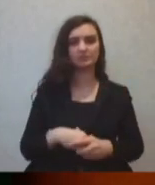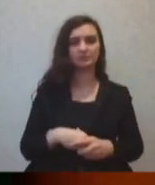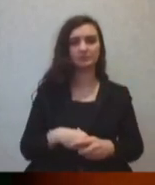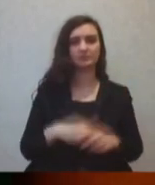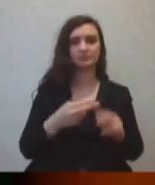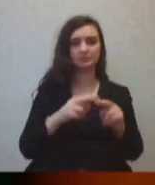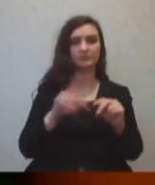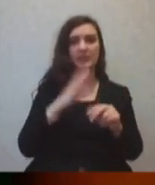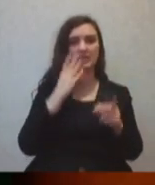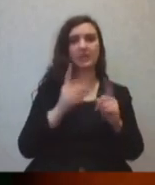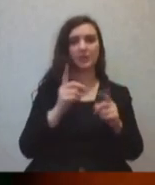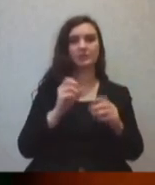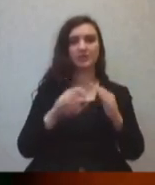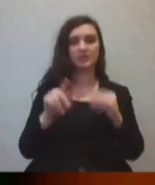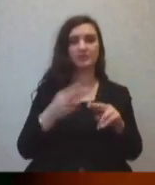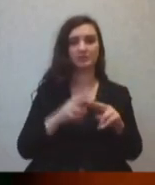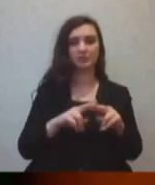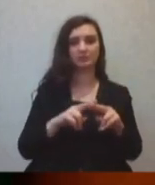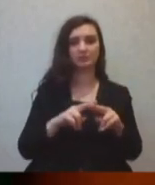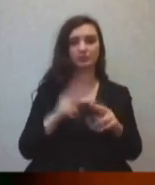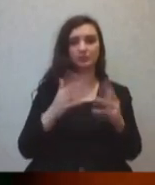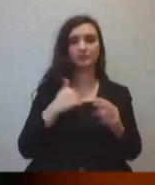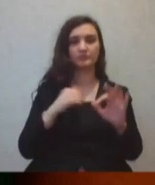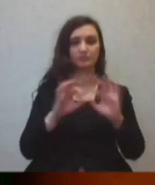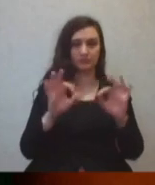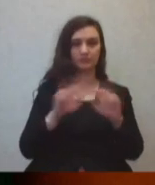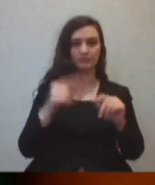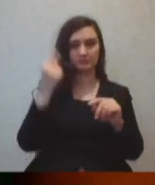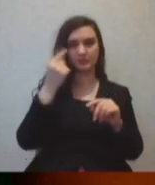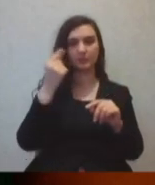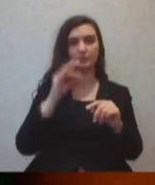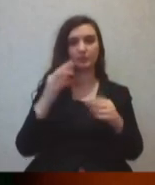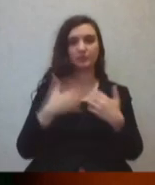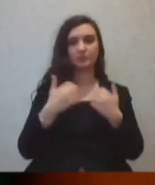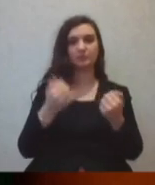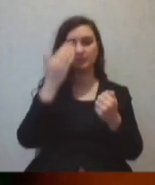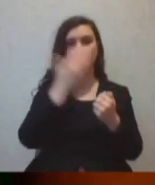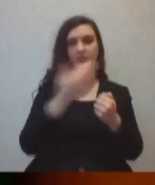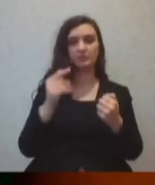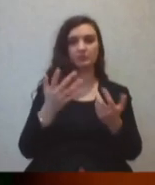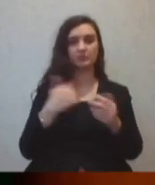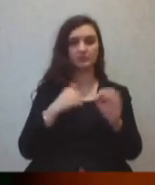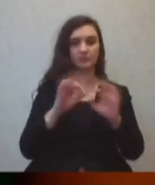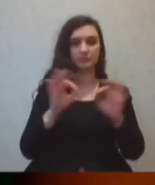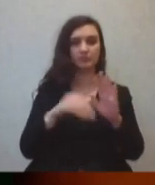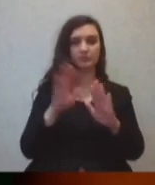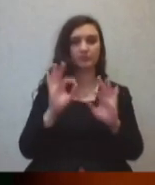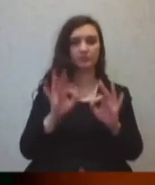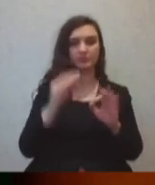და არა რეალურად გაქცევა. ამიტომ თუ ჩვენ ლაპარაკობთ ფსიქიკურად ჯანმრთელ საზოგადოებაზე, თუ ჩვენ ლაპარაკობთ უფრო